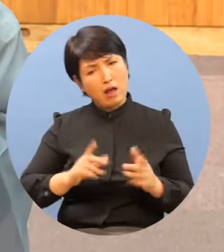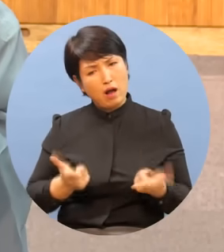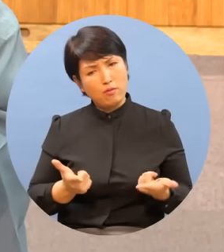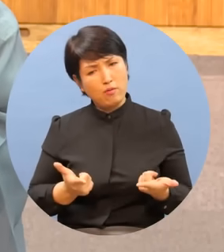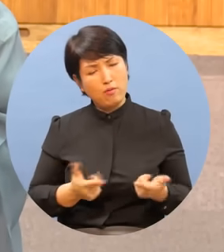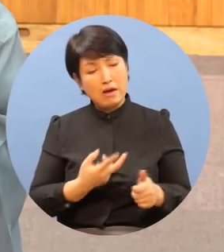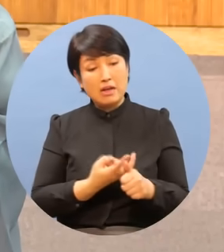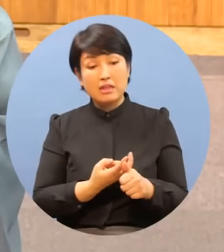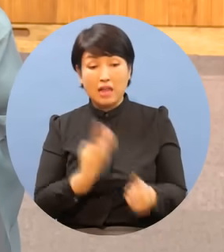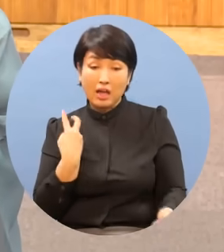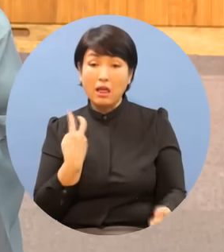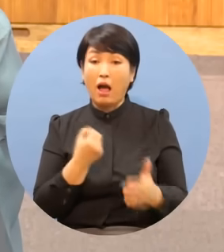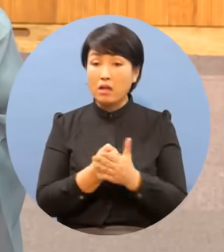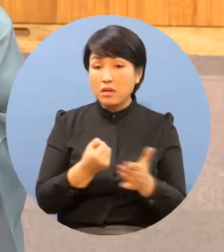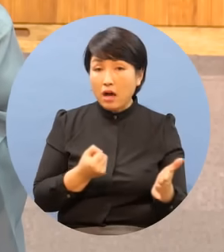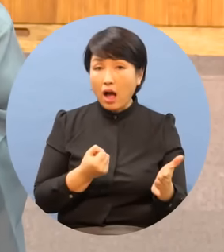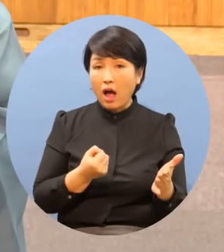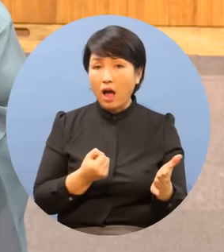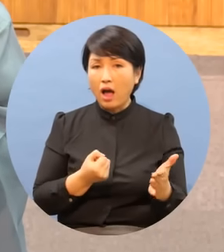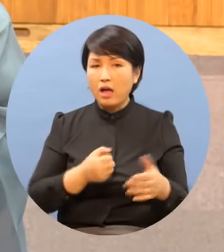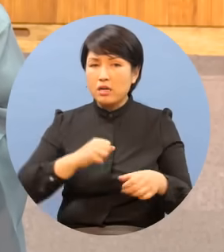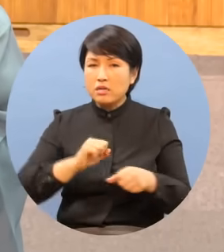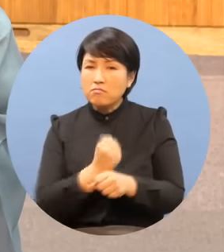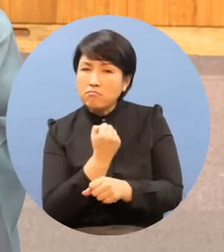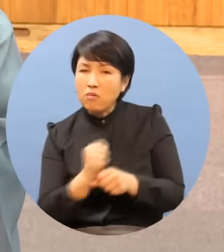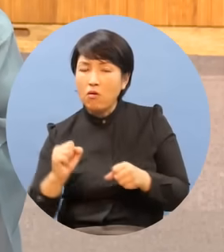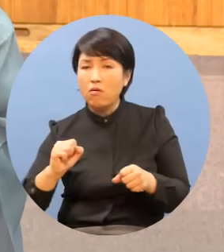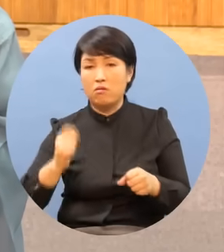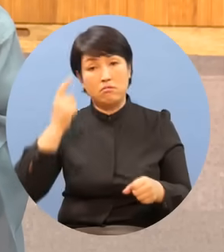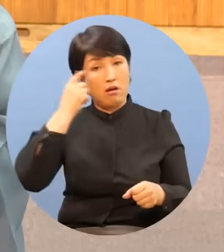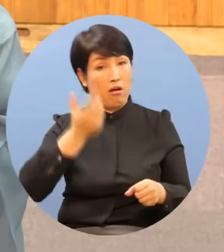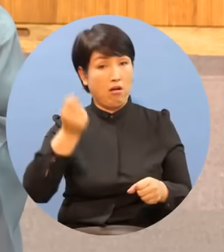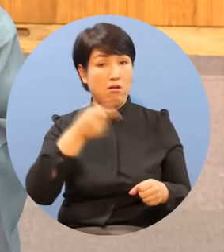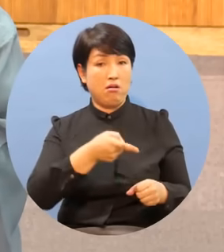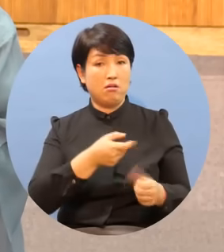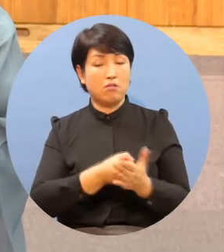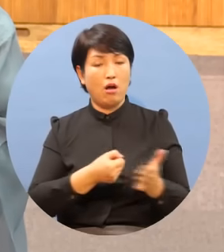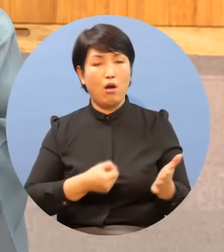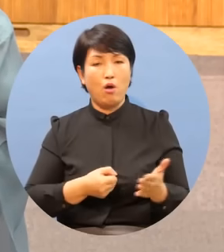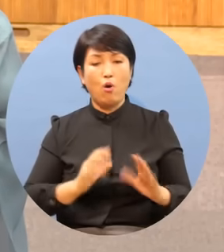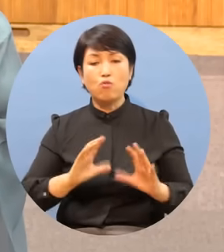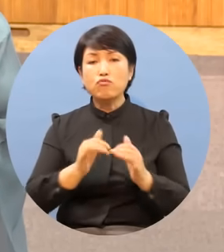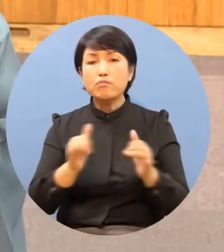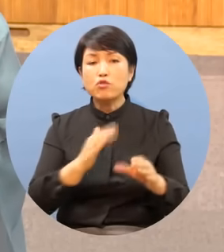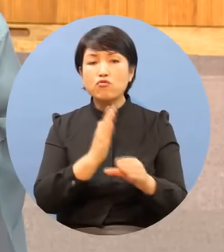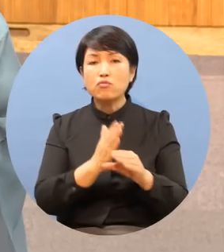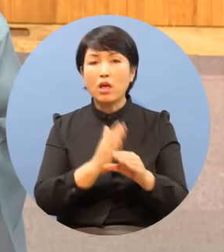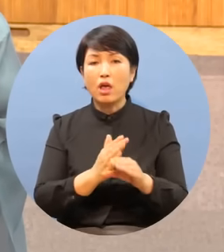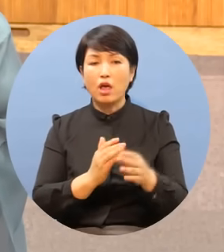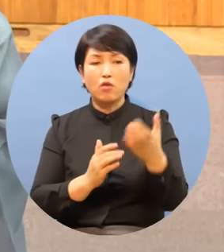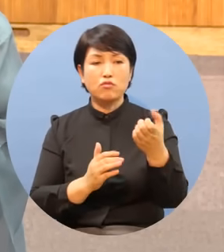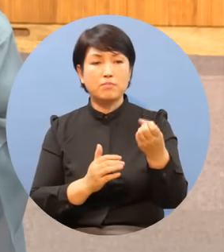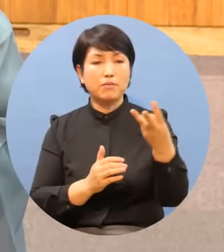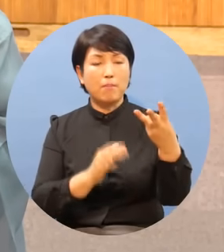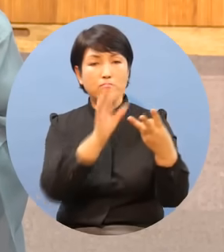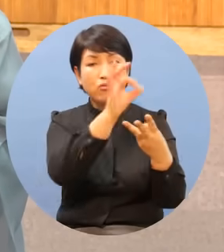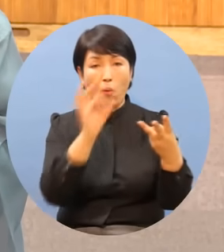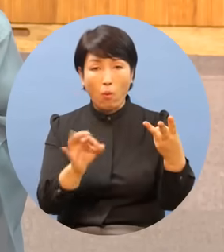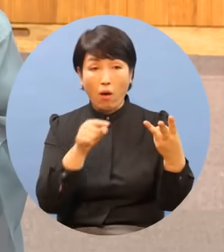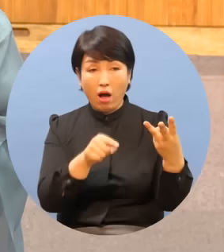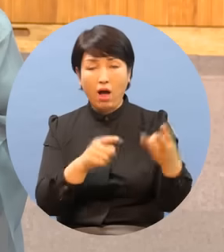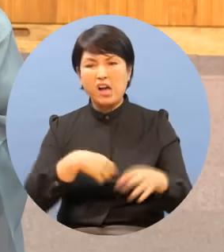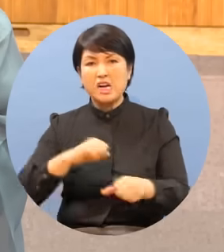거기다가 탄핵까지 하니까 이건 음모라고 하는 거예요. 그러니까 국민의 93%가 음모에 휩쓸렸다